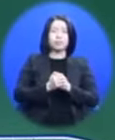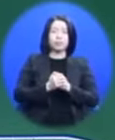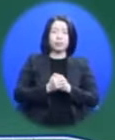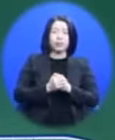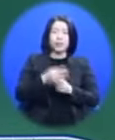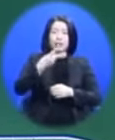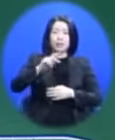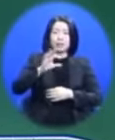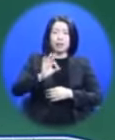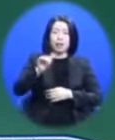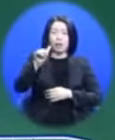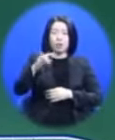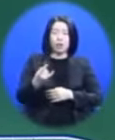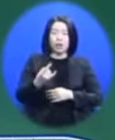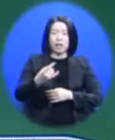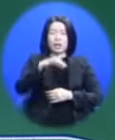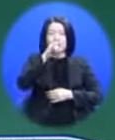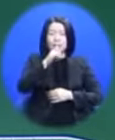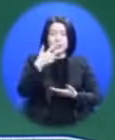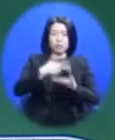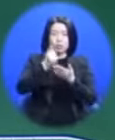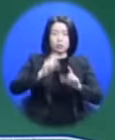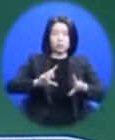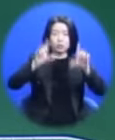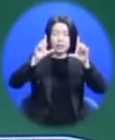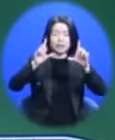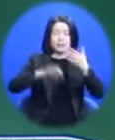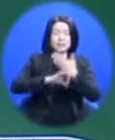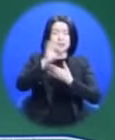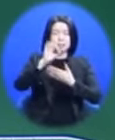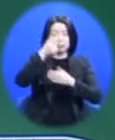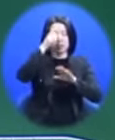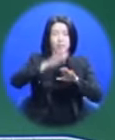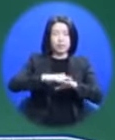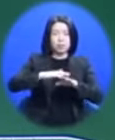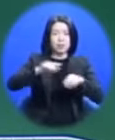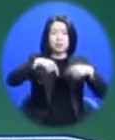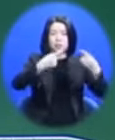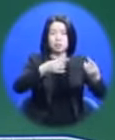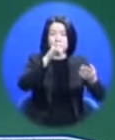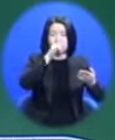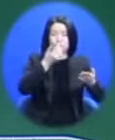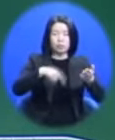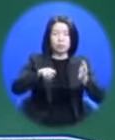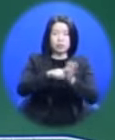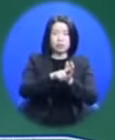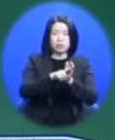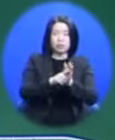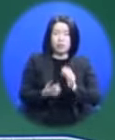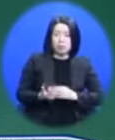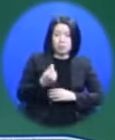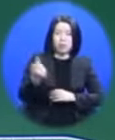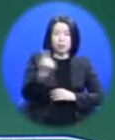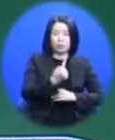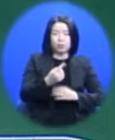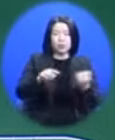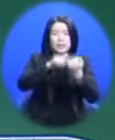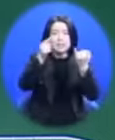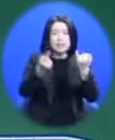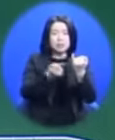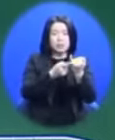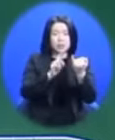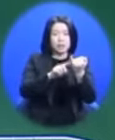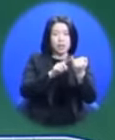당회가 있는 주일 아침 예배에 참석하기 위해 집을 일찍 나서는데 임신한 아내가